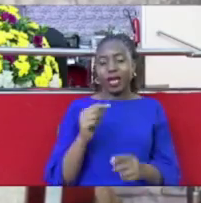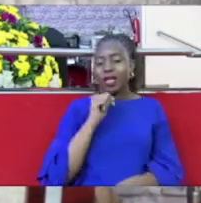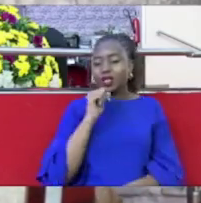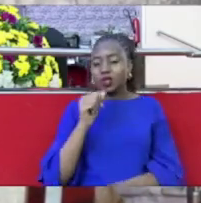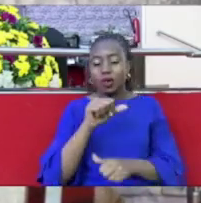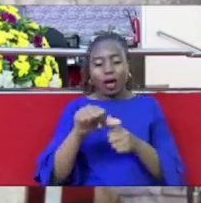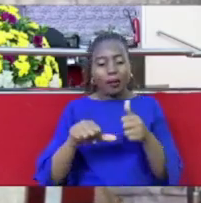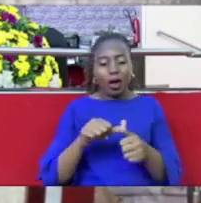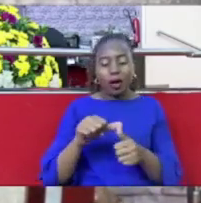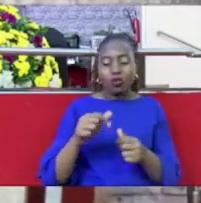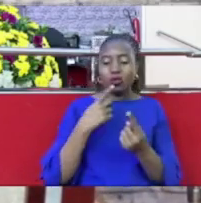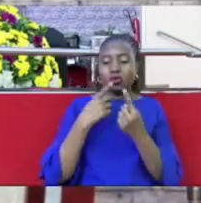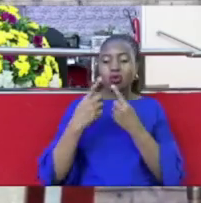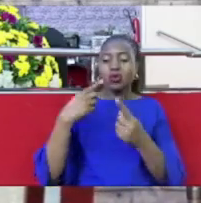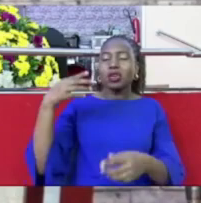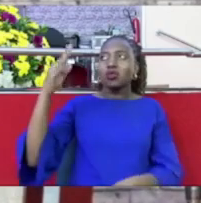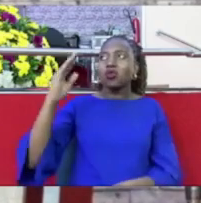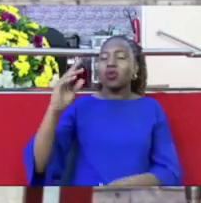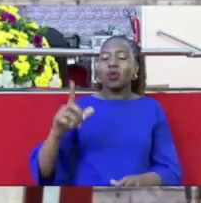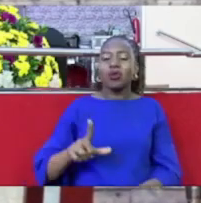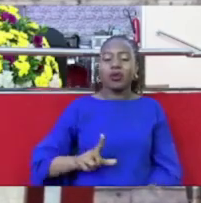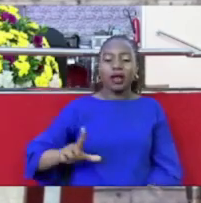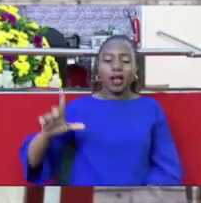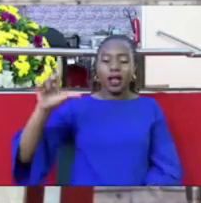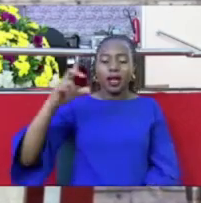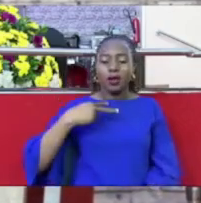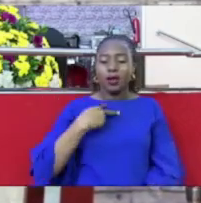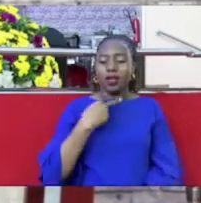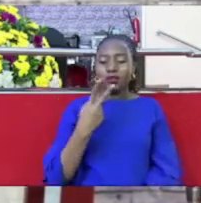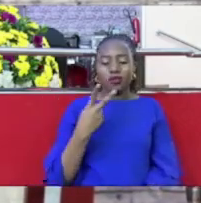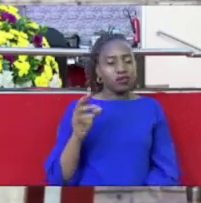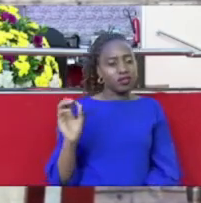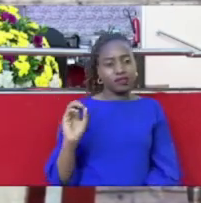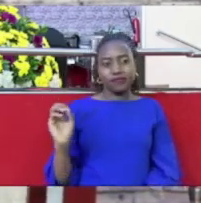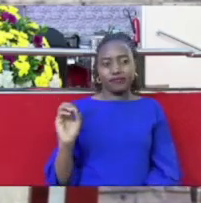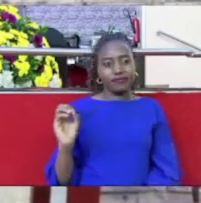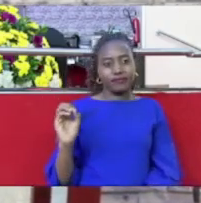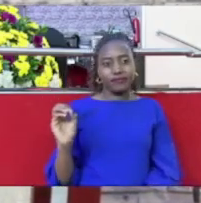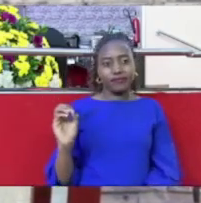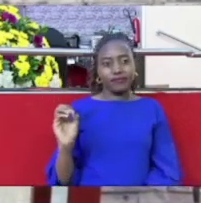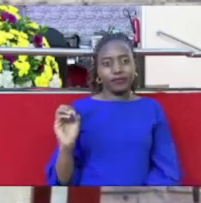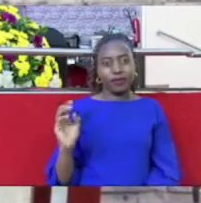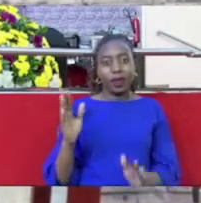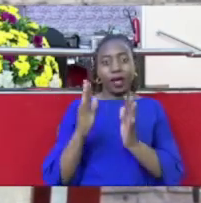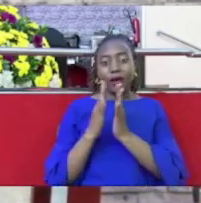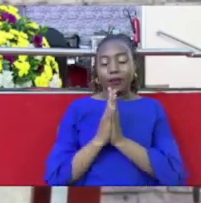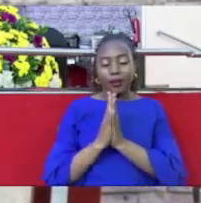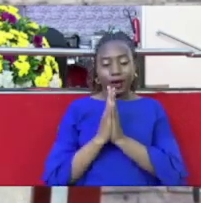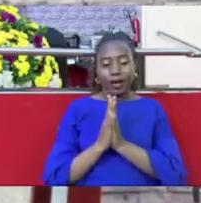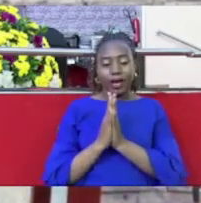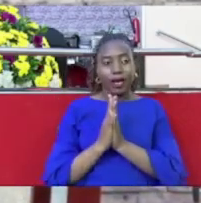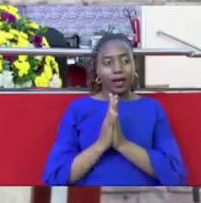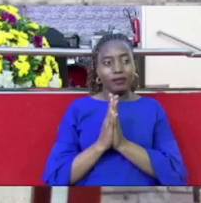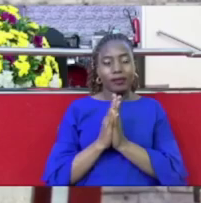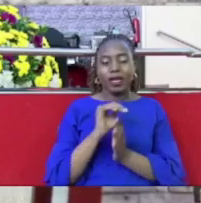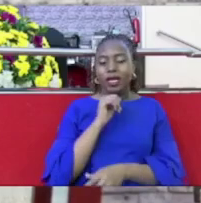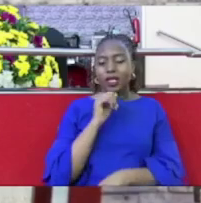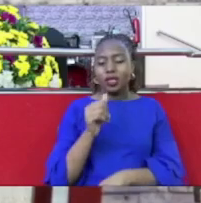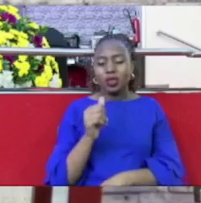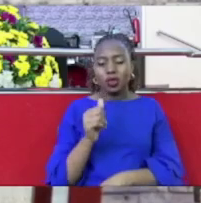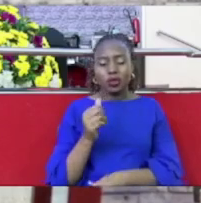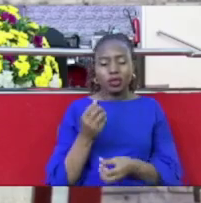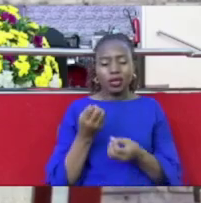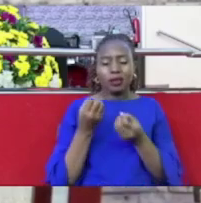tu na Mungu kwa sauti ya juu. Or prayer is just not saying so many words.